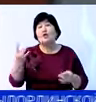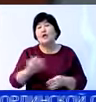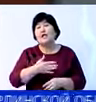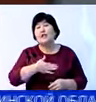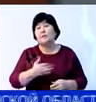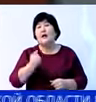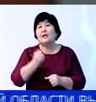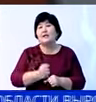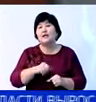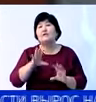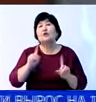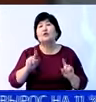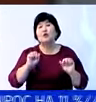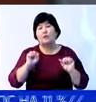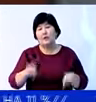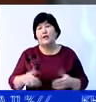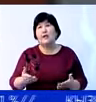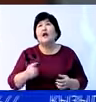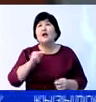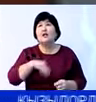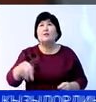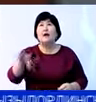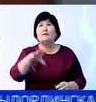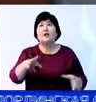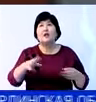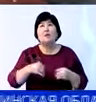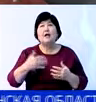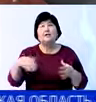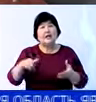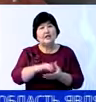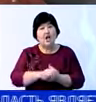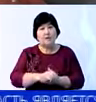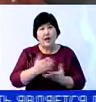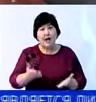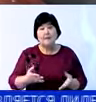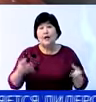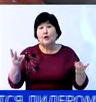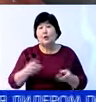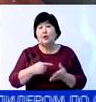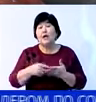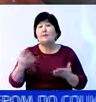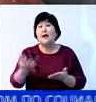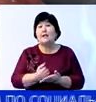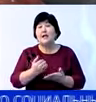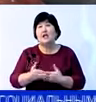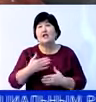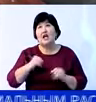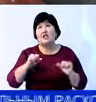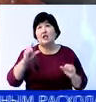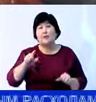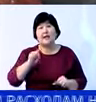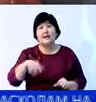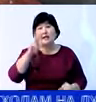спасибо. Сделали все, что было в силах. Работали все вместе, сообща. Нужно отметить и достижения наших спортсменов за